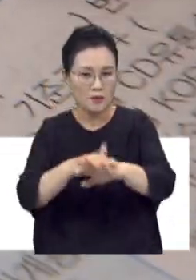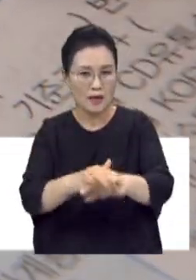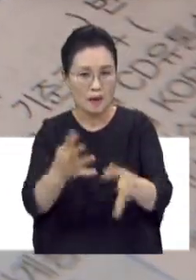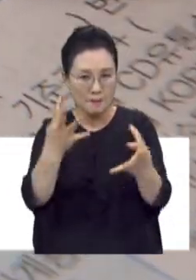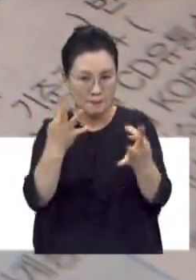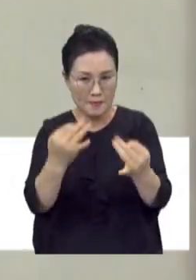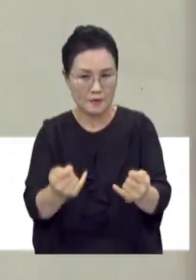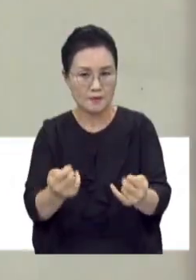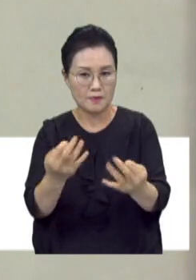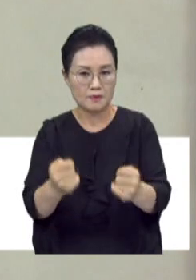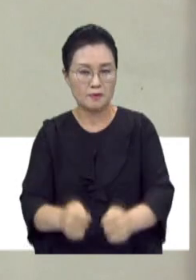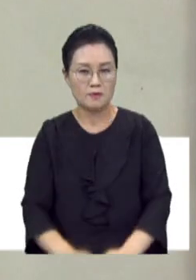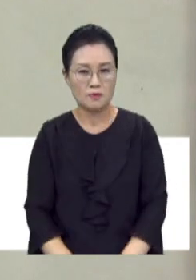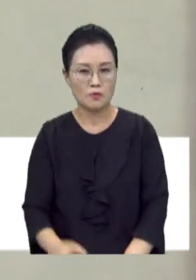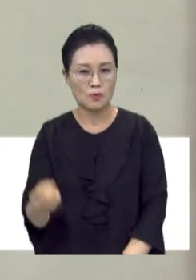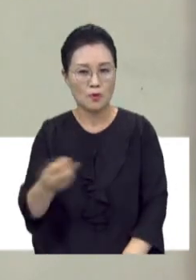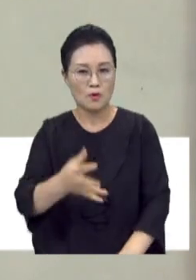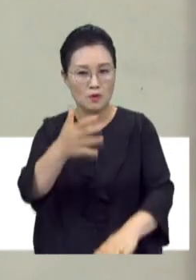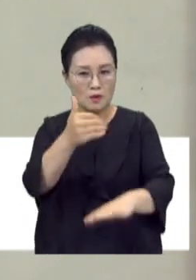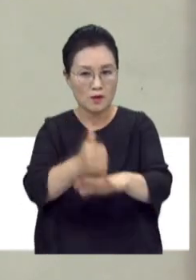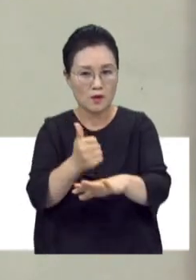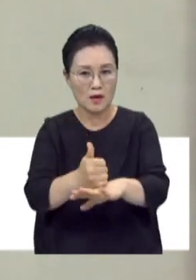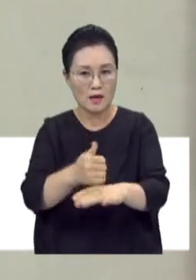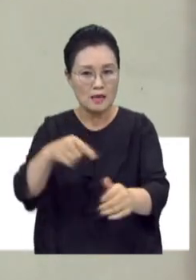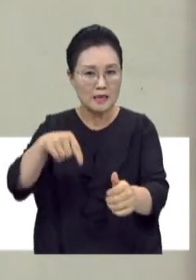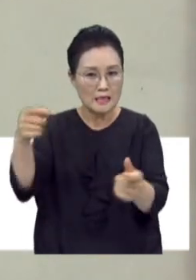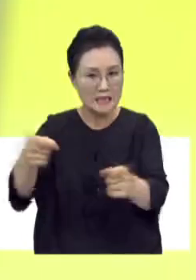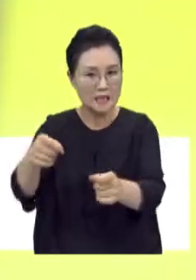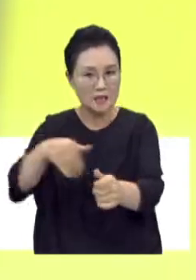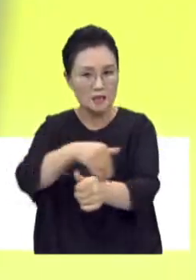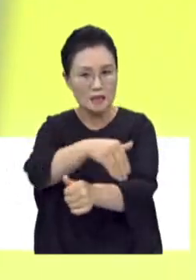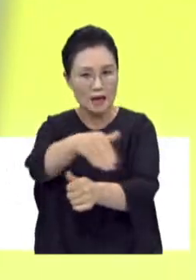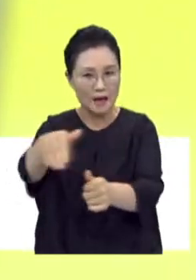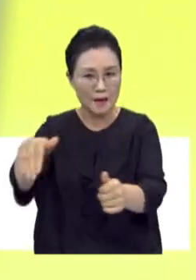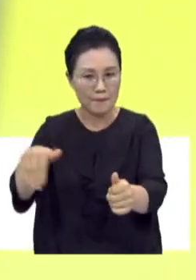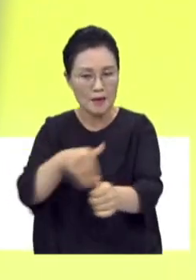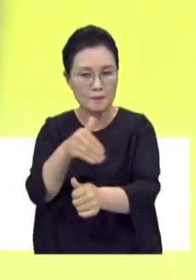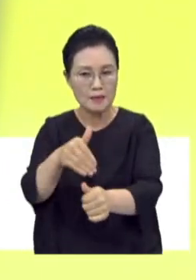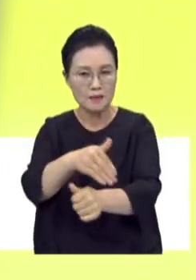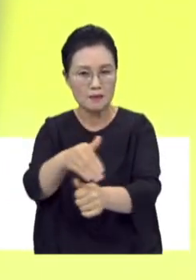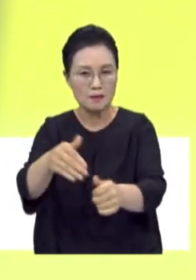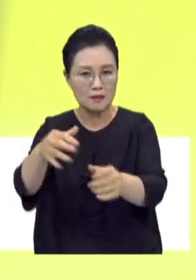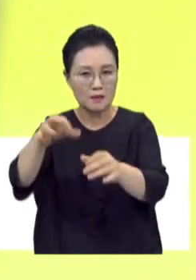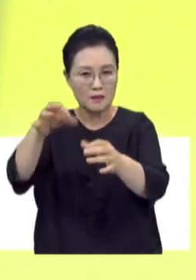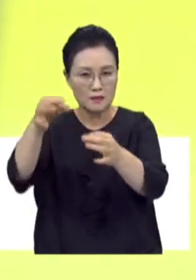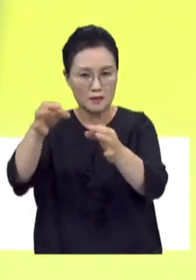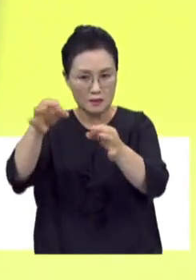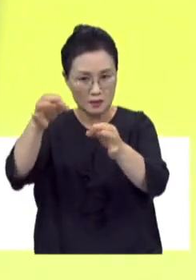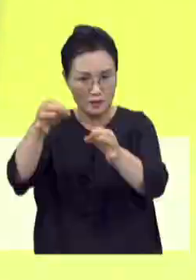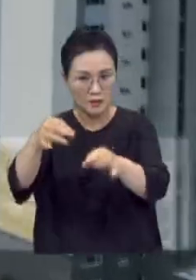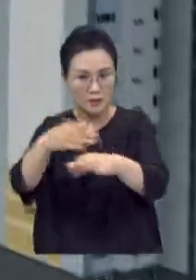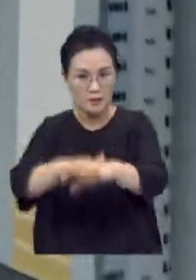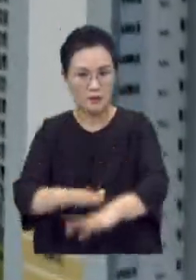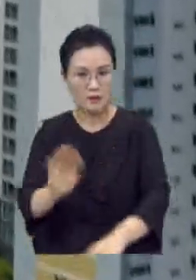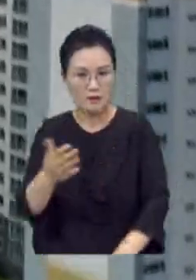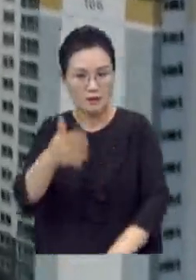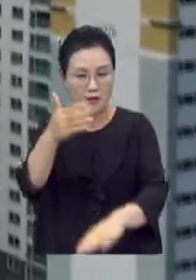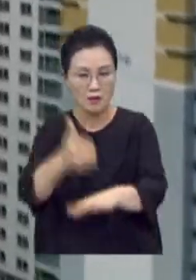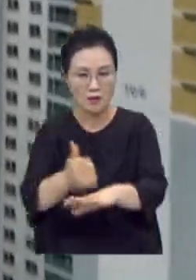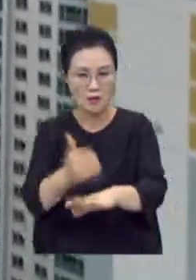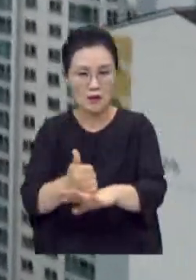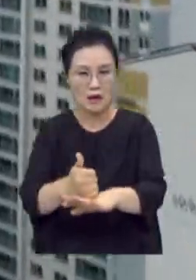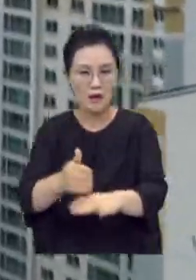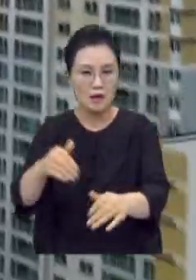전세 물량이 넘치고 전세가율은 결국 50% 한참 밑으로 떨어졌습니다 그 결과